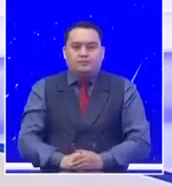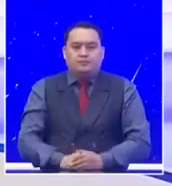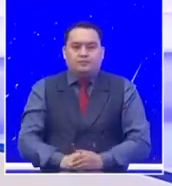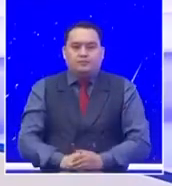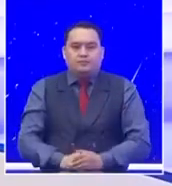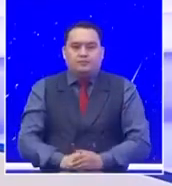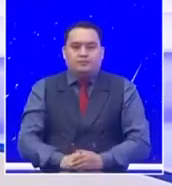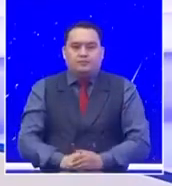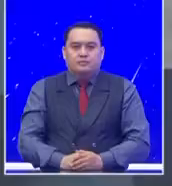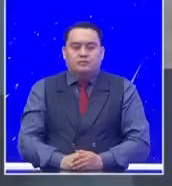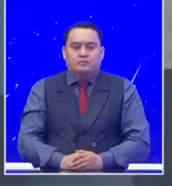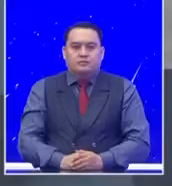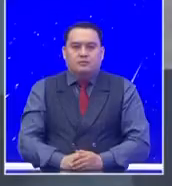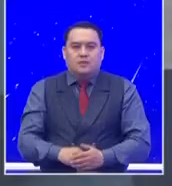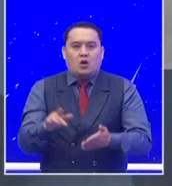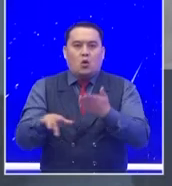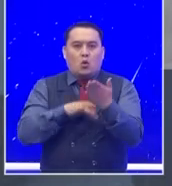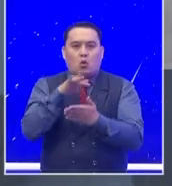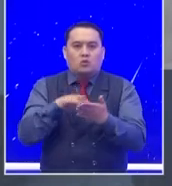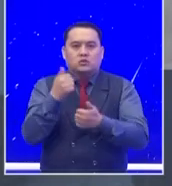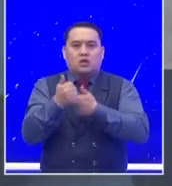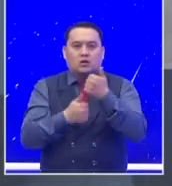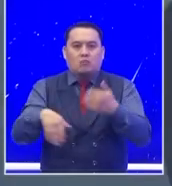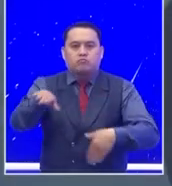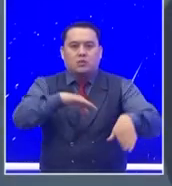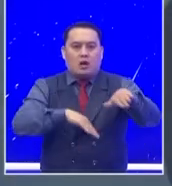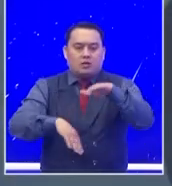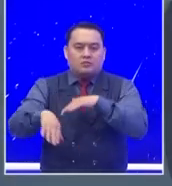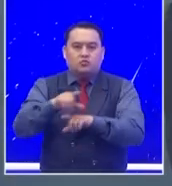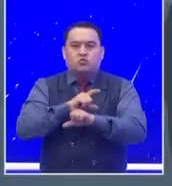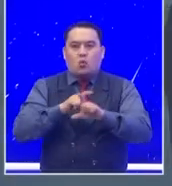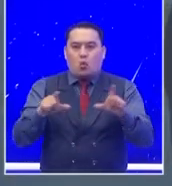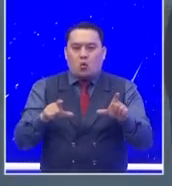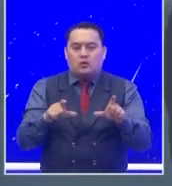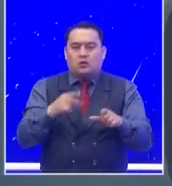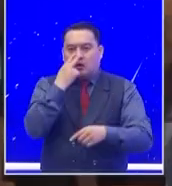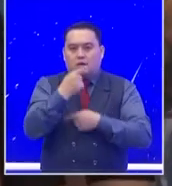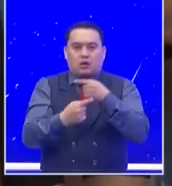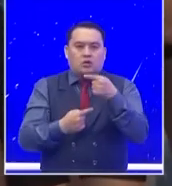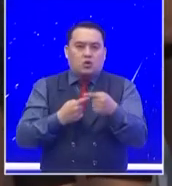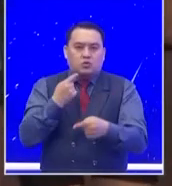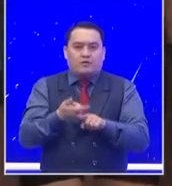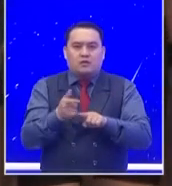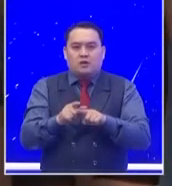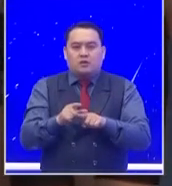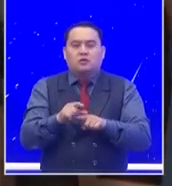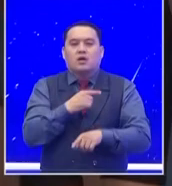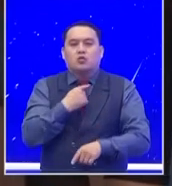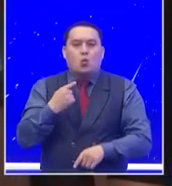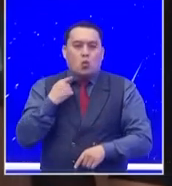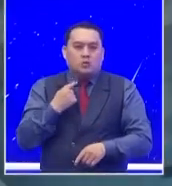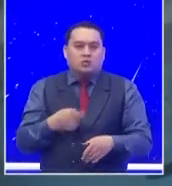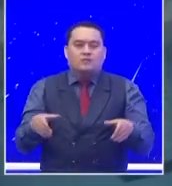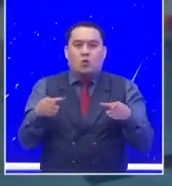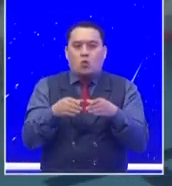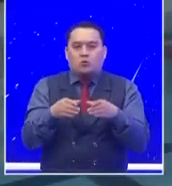корреспондент городское соревнование по плаванию среди школьников областного центра уже стало традиционным и в этот раз не стал до кургана собирает